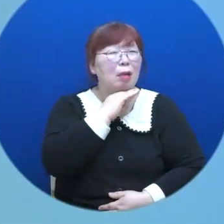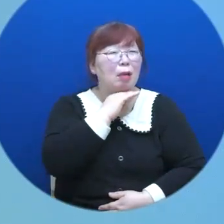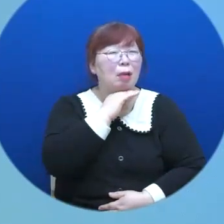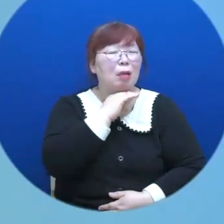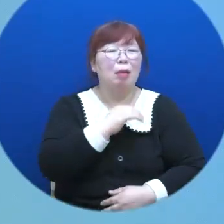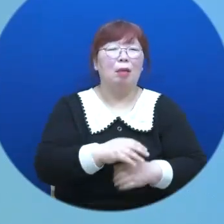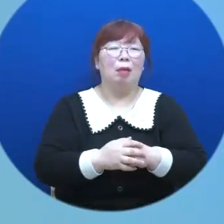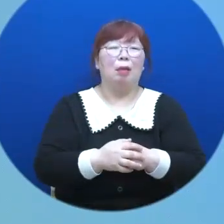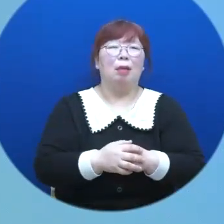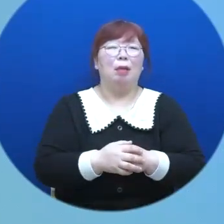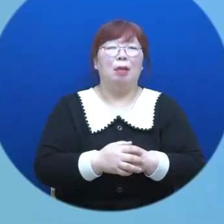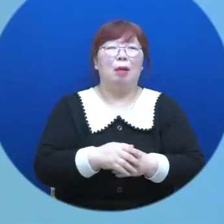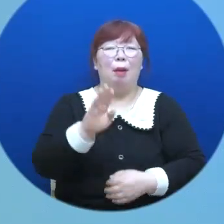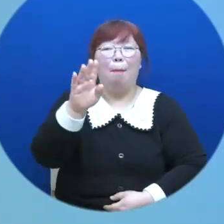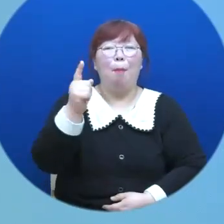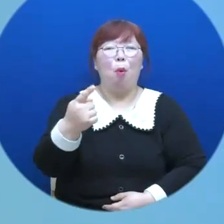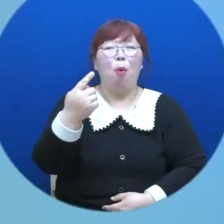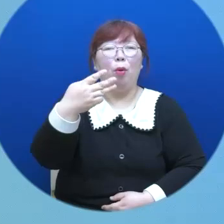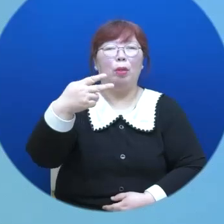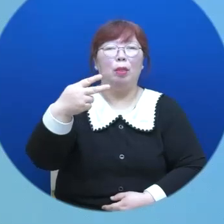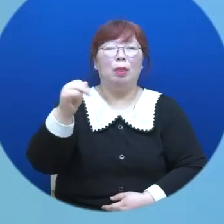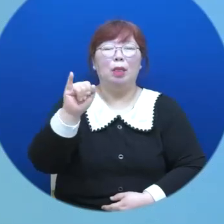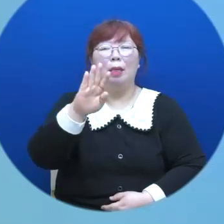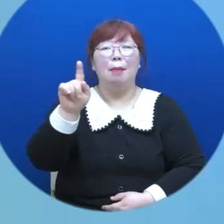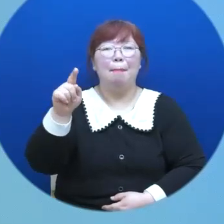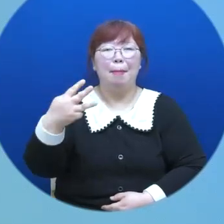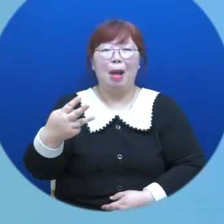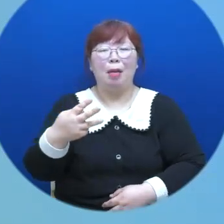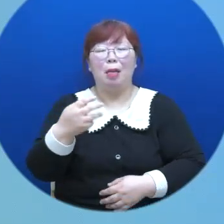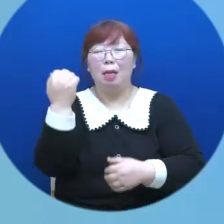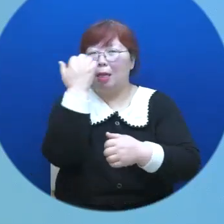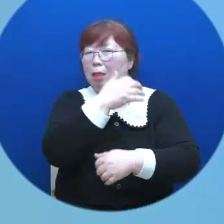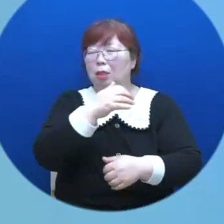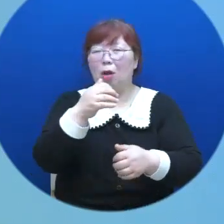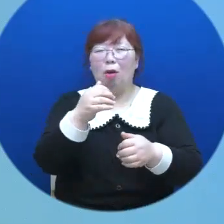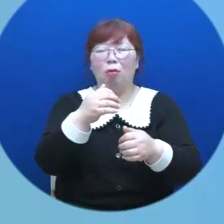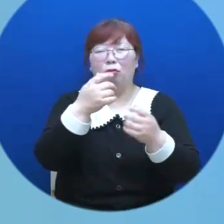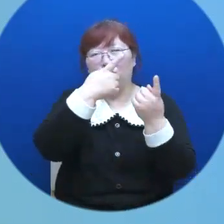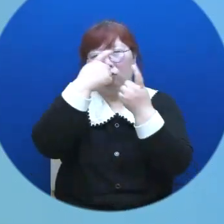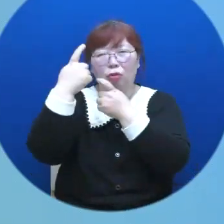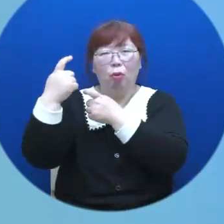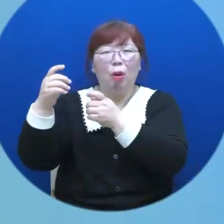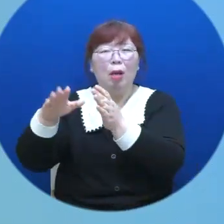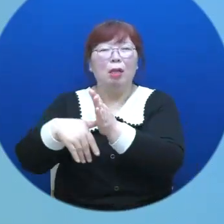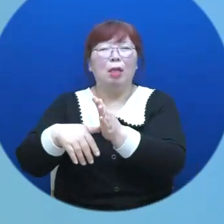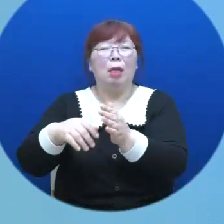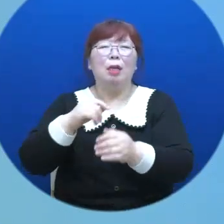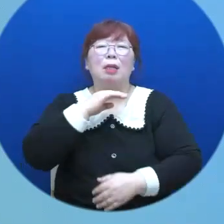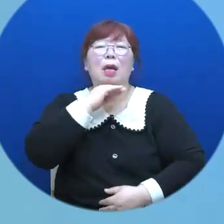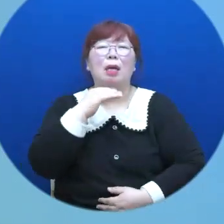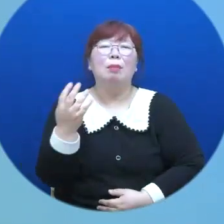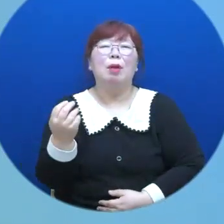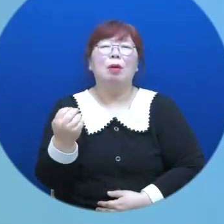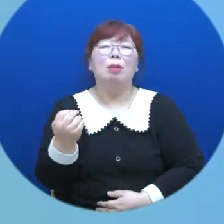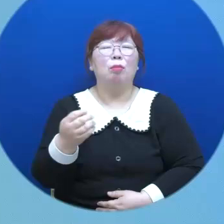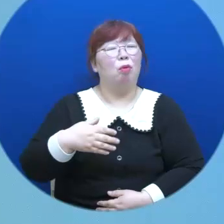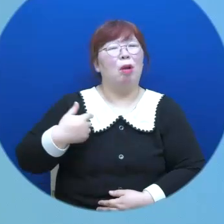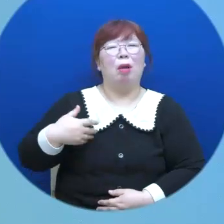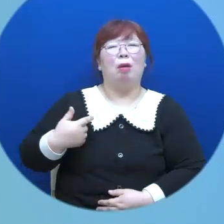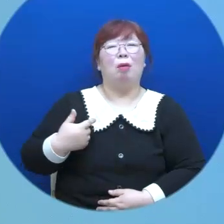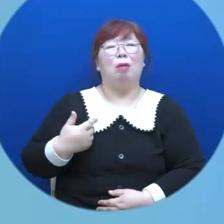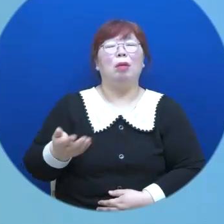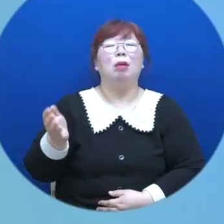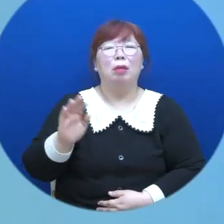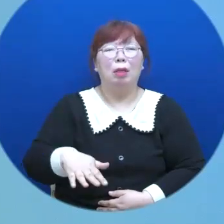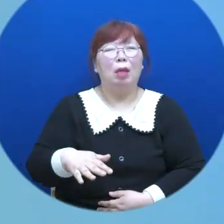보디발의 아내가 성적 유혹을 해올 때 그 유혹을 피하는 그때 나이 몇 살쯤 됐을까? 몰라요.